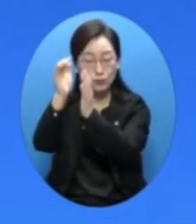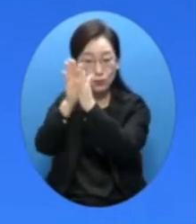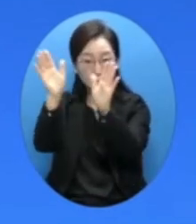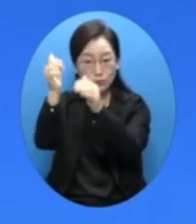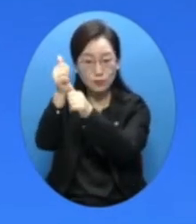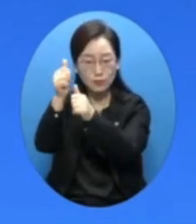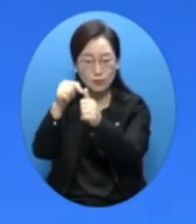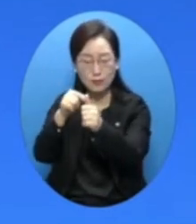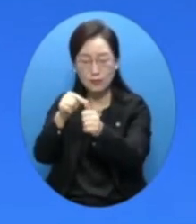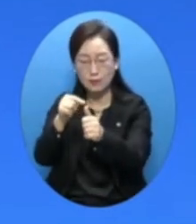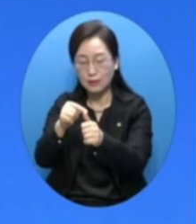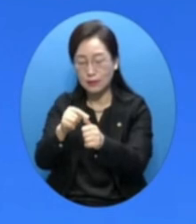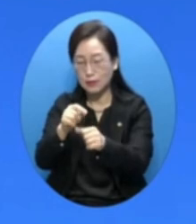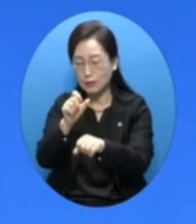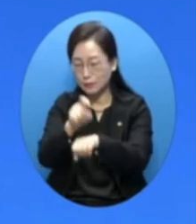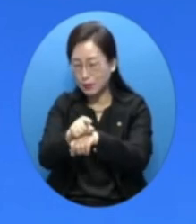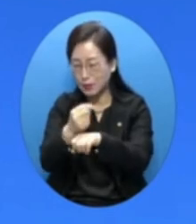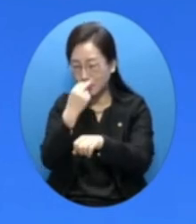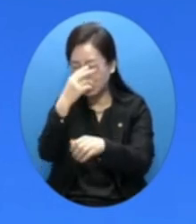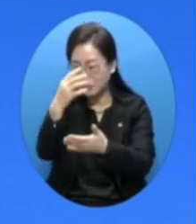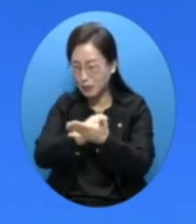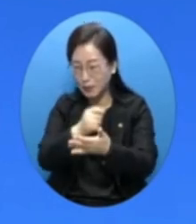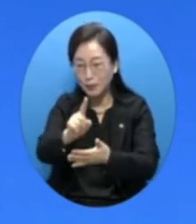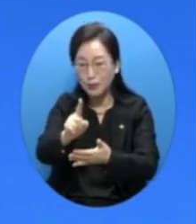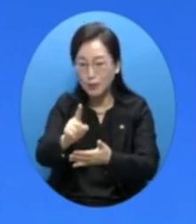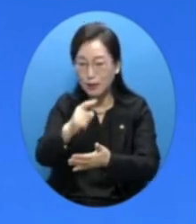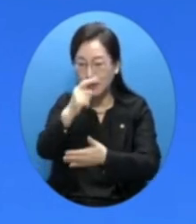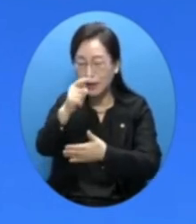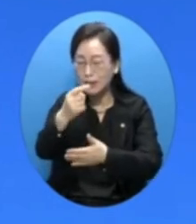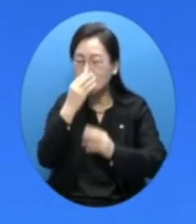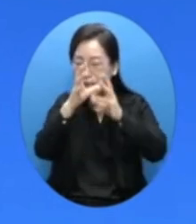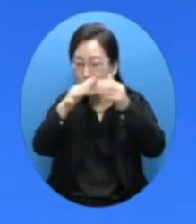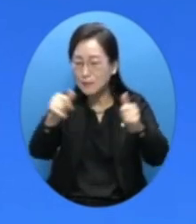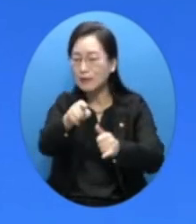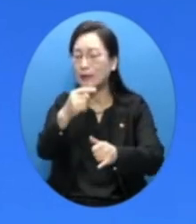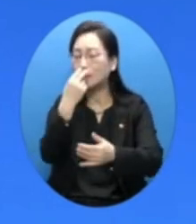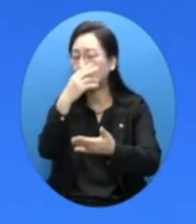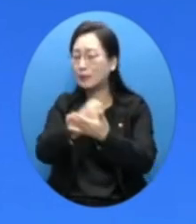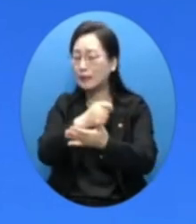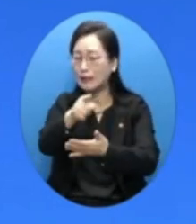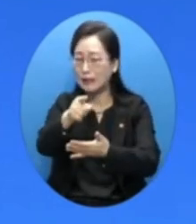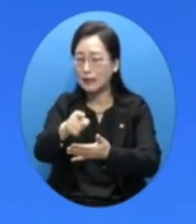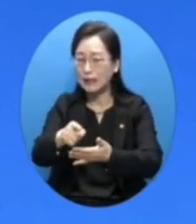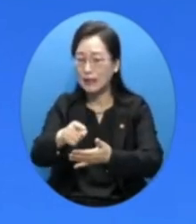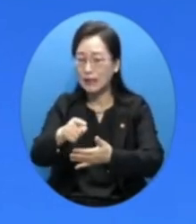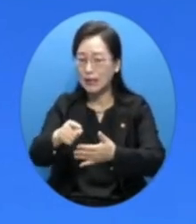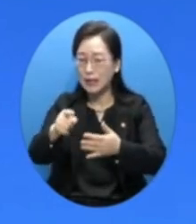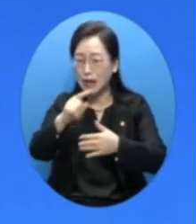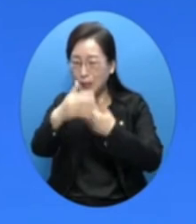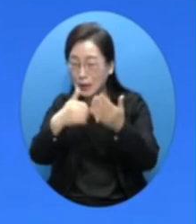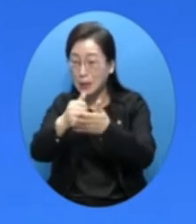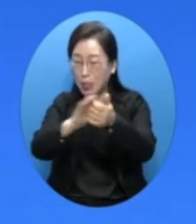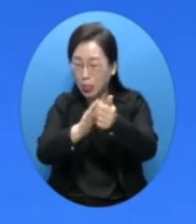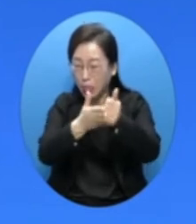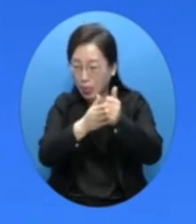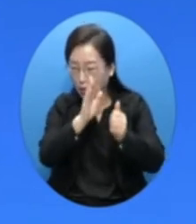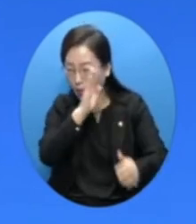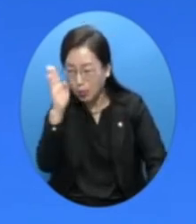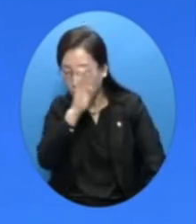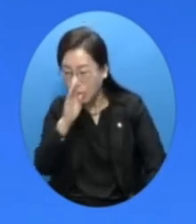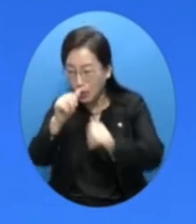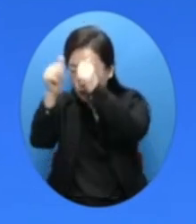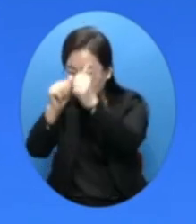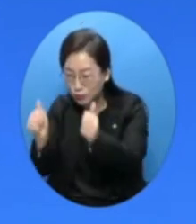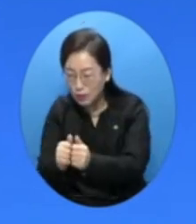잘 알았습니다 하나님을 섬긴다 하면서 뒤돌아서면 또 우상을 섬기고 또 하나님께 징계를 받으면 돌아왔다가 또 고생할